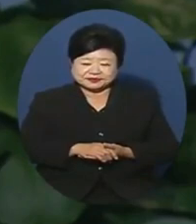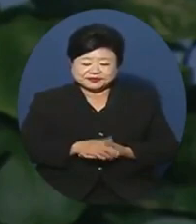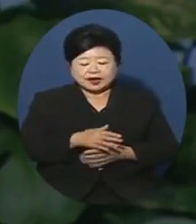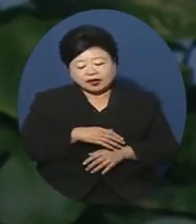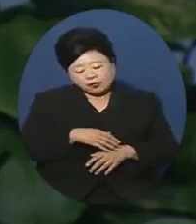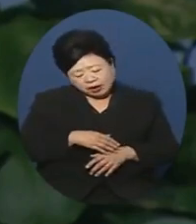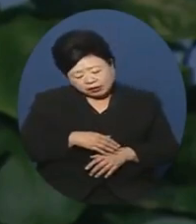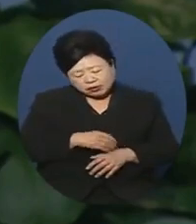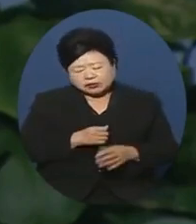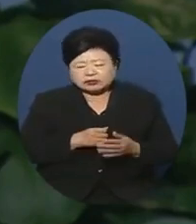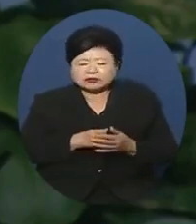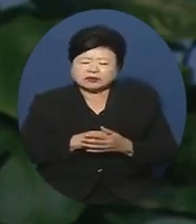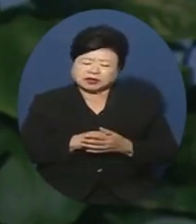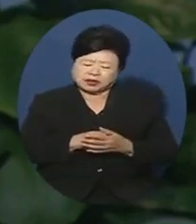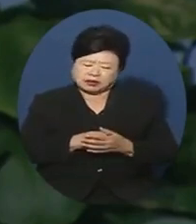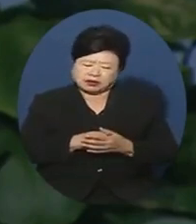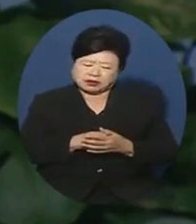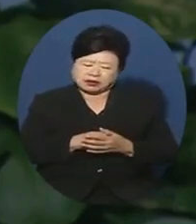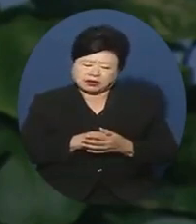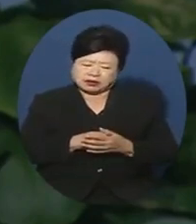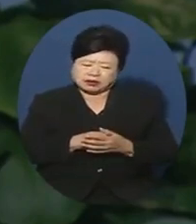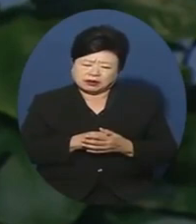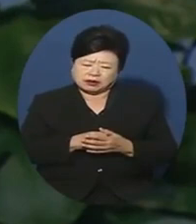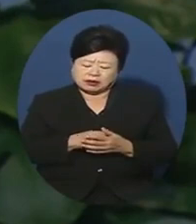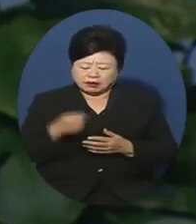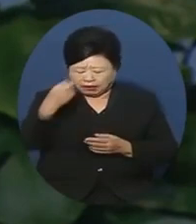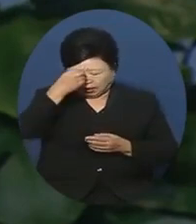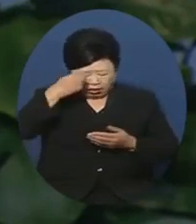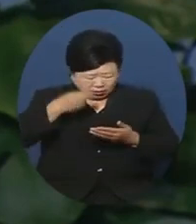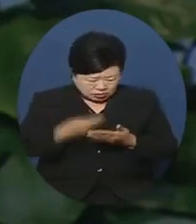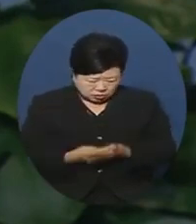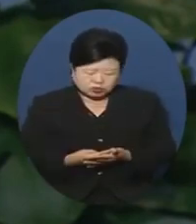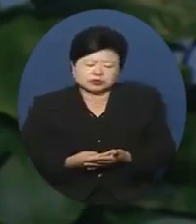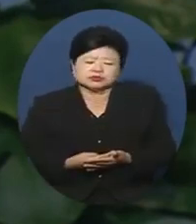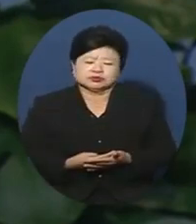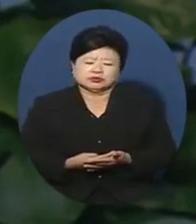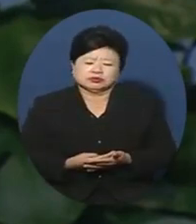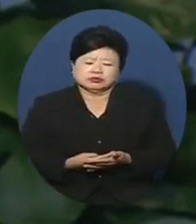과로로 인해 그런지 모르겠지만 졸도했습니다.